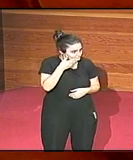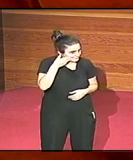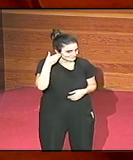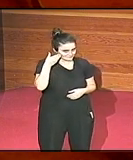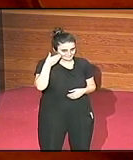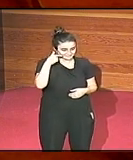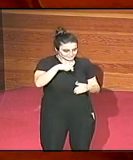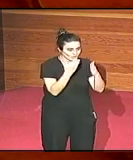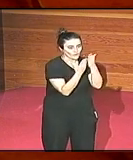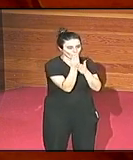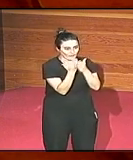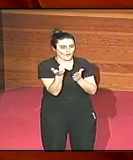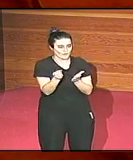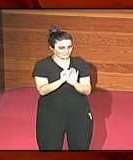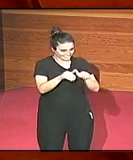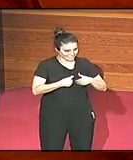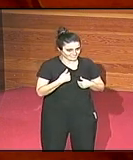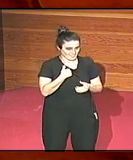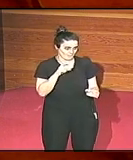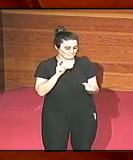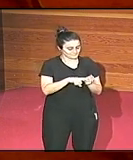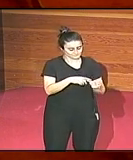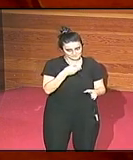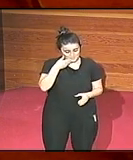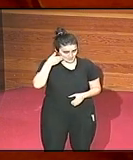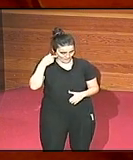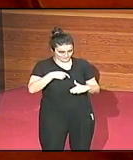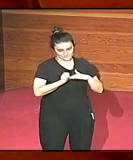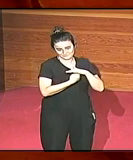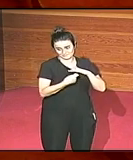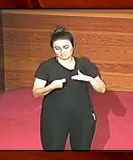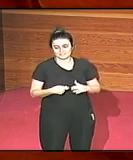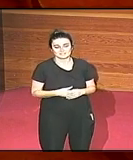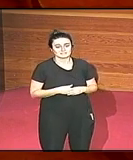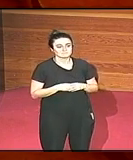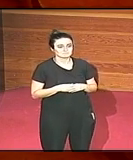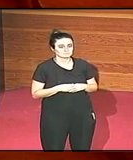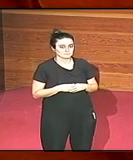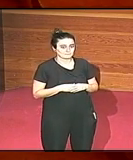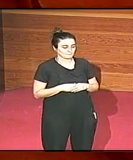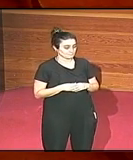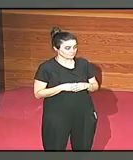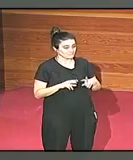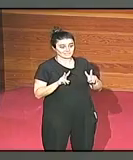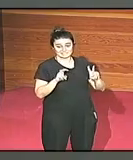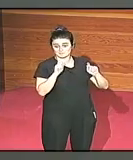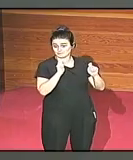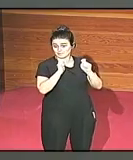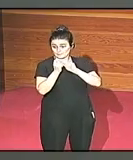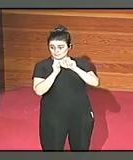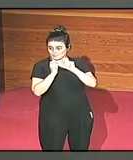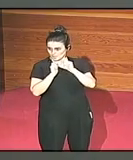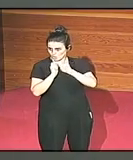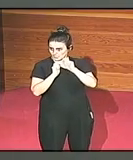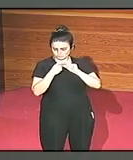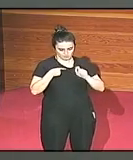diren jardunaldi hauetan parte hartzea, hemen Gasteizen. Ez da erraza kazetaritzaz hitz egitea, gure